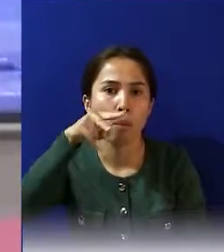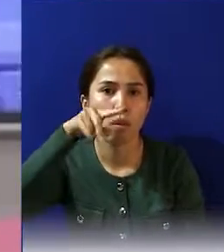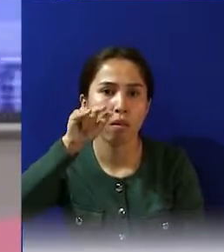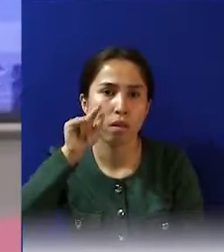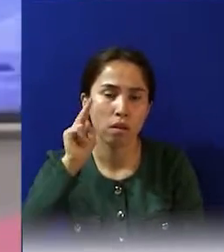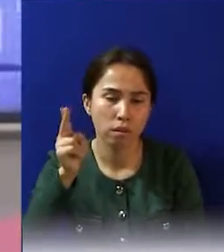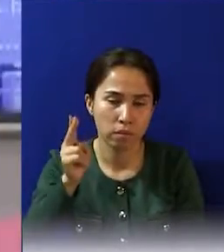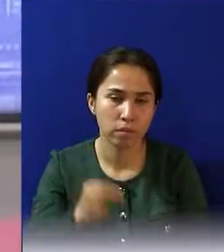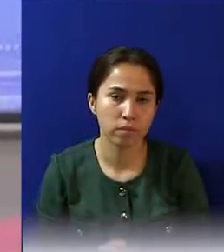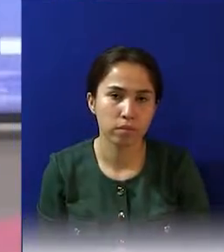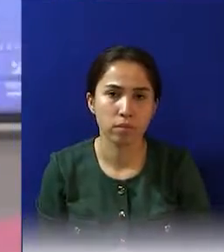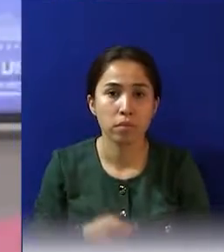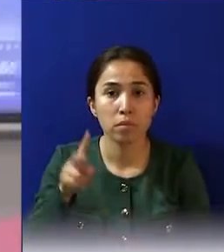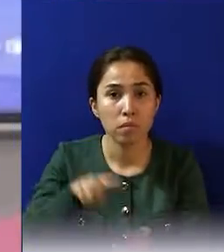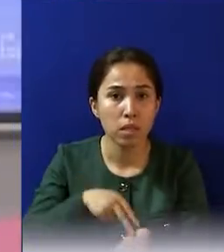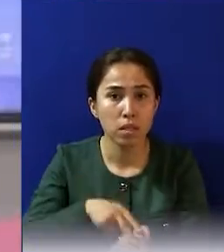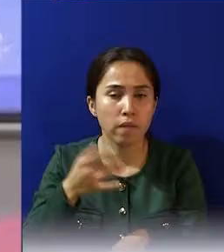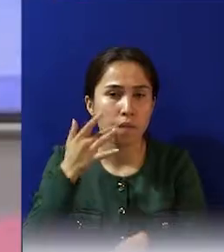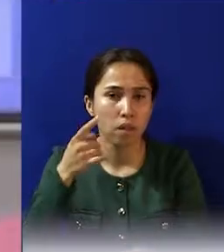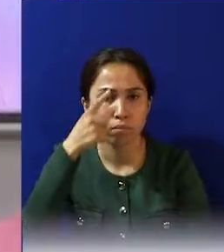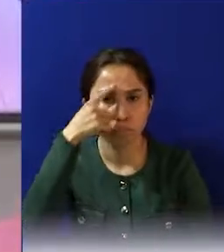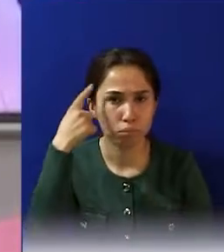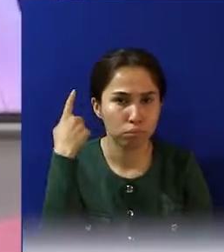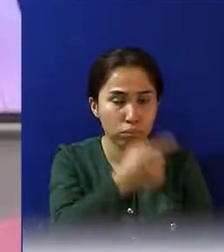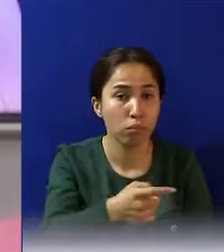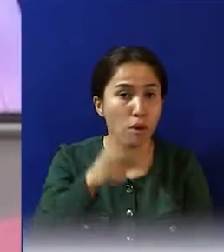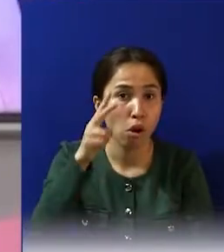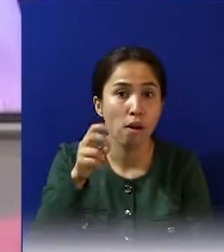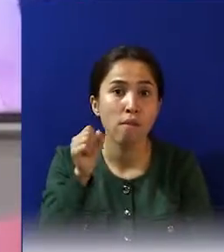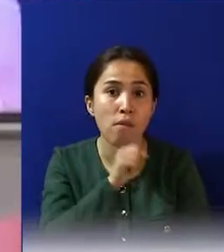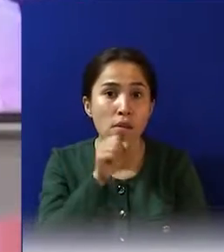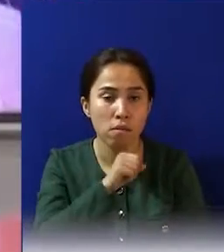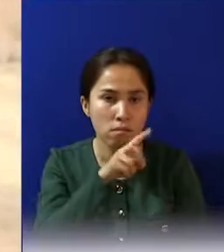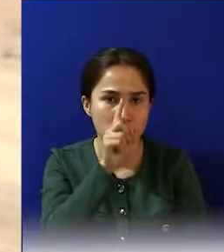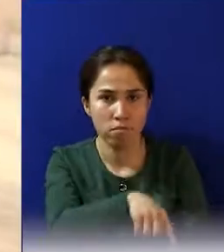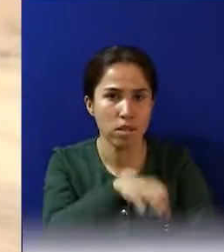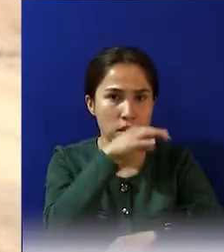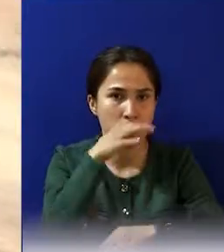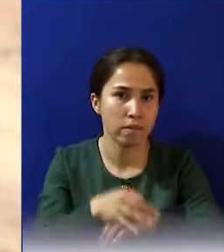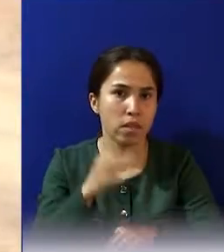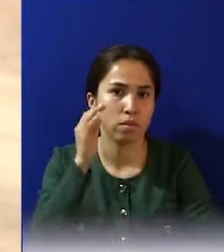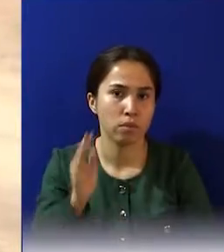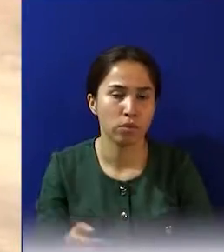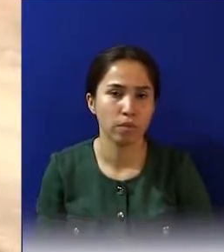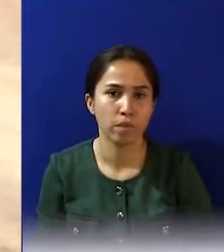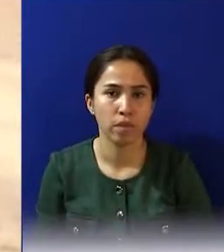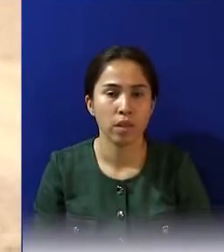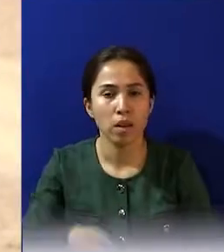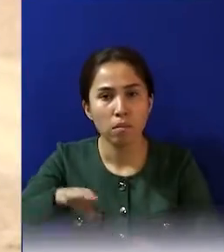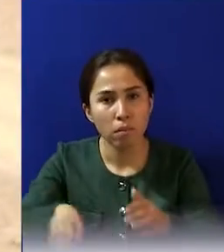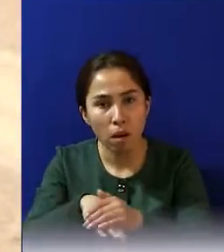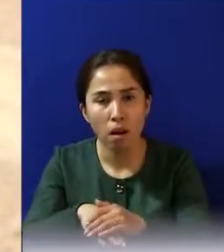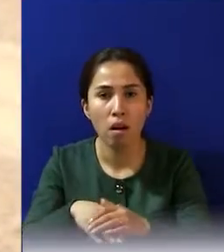что специалисты постоянно предупреждают об ответственности за такие деяния. Все подземные и наземные природные